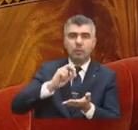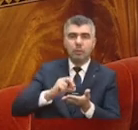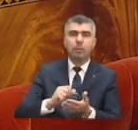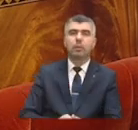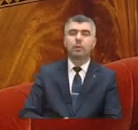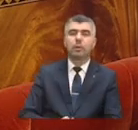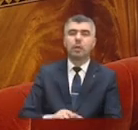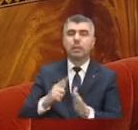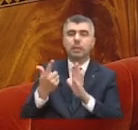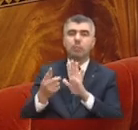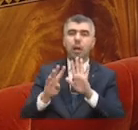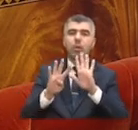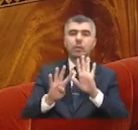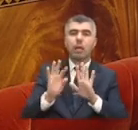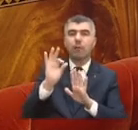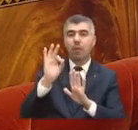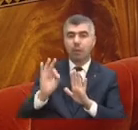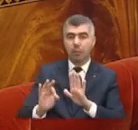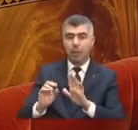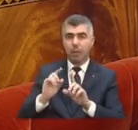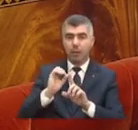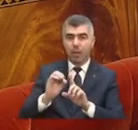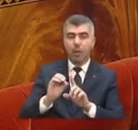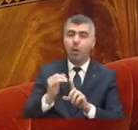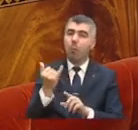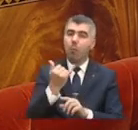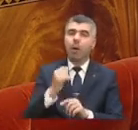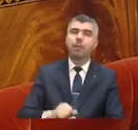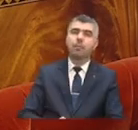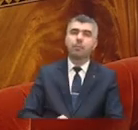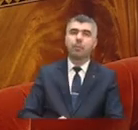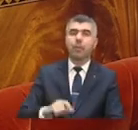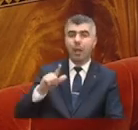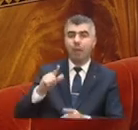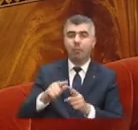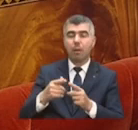ديال 97%. هذا معطى ايجابي ومهم. من ناحيه